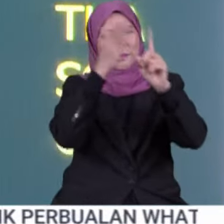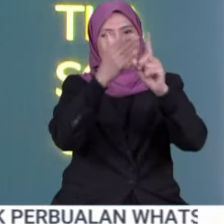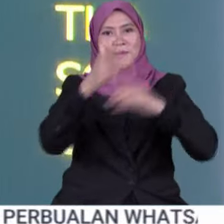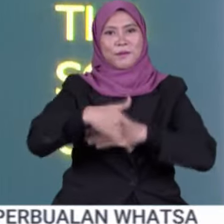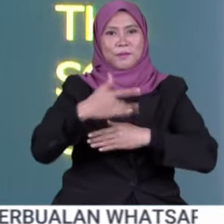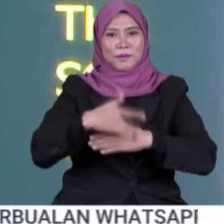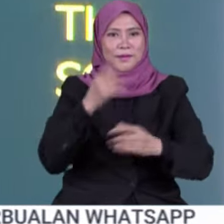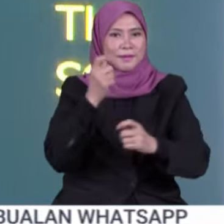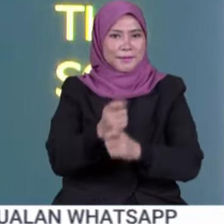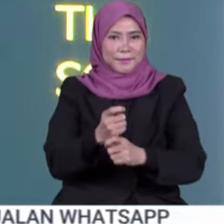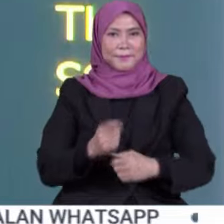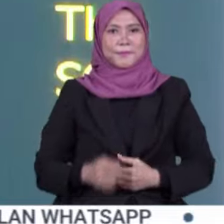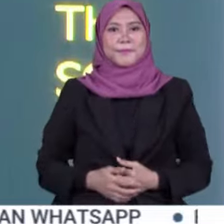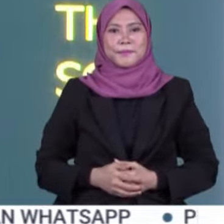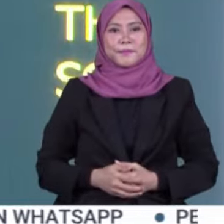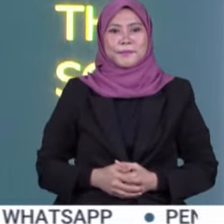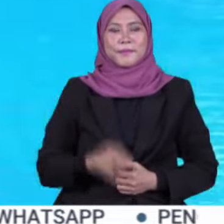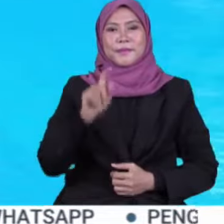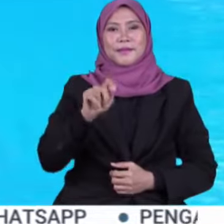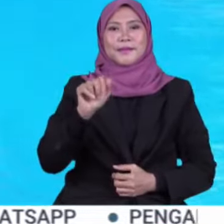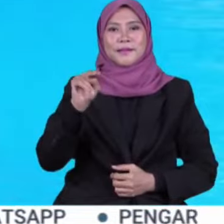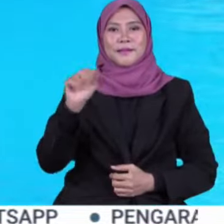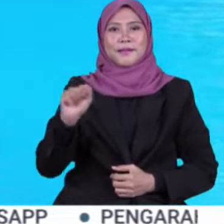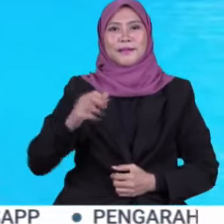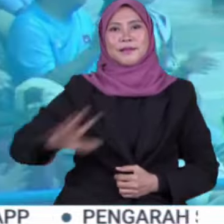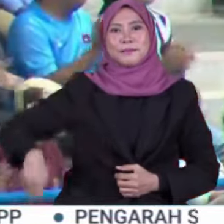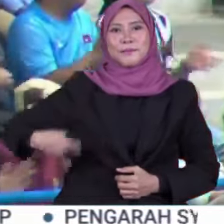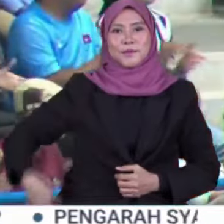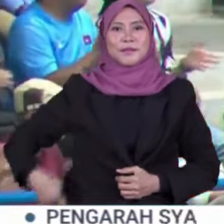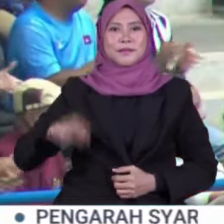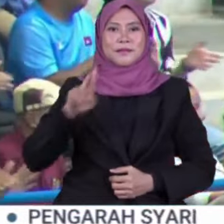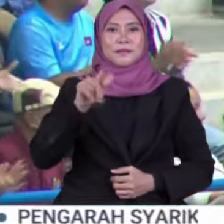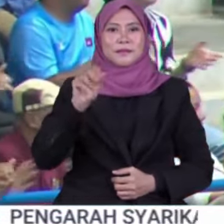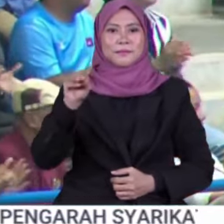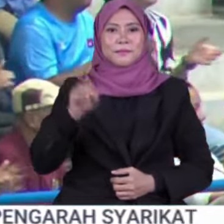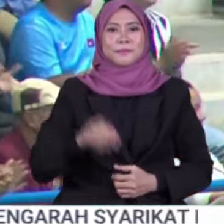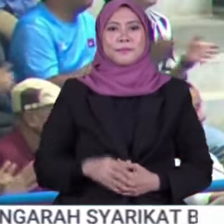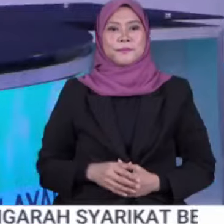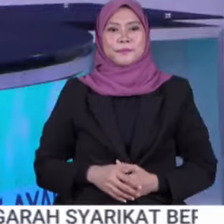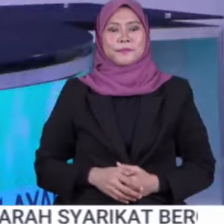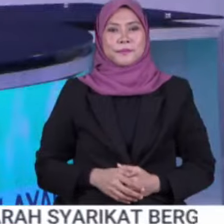awal yang ditetapkan. Cina Ramah, Kemboja, RTM.